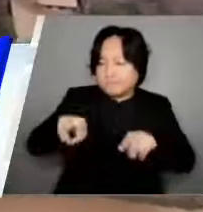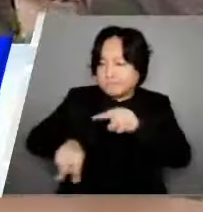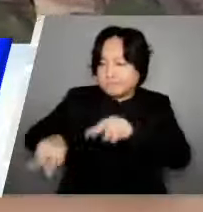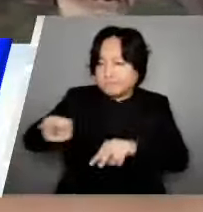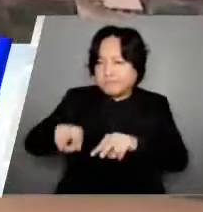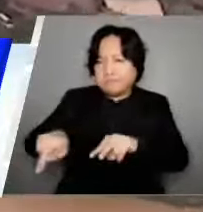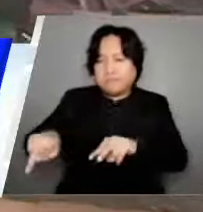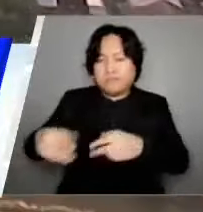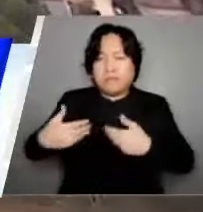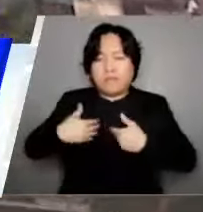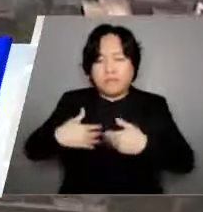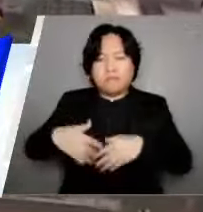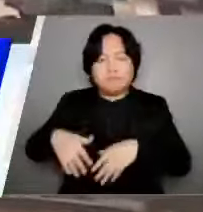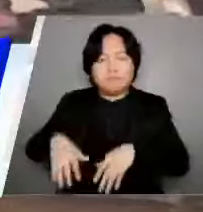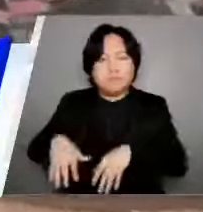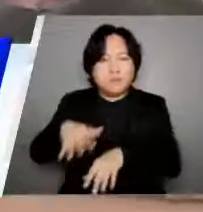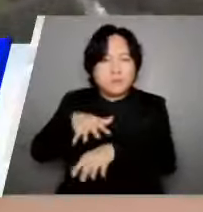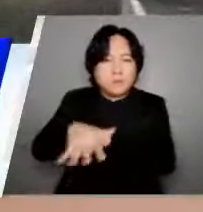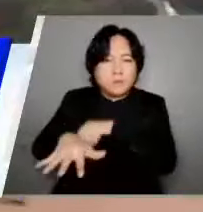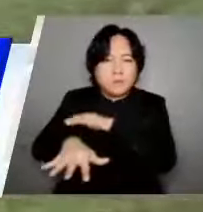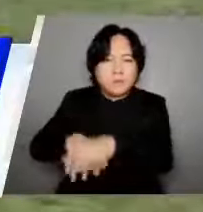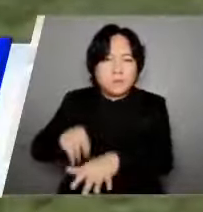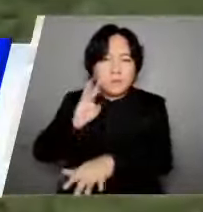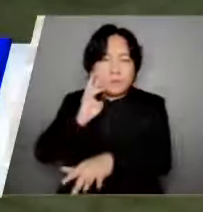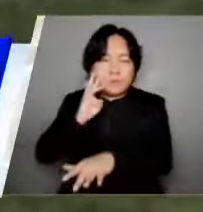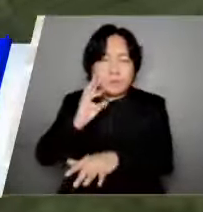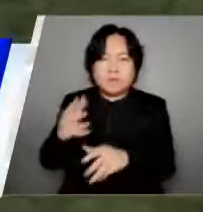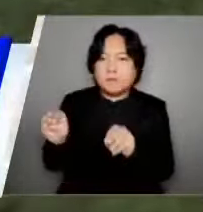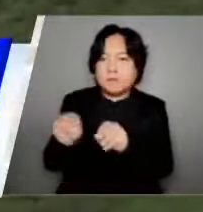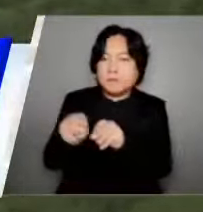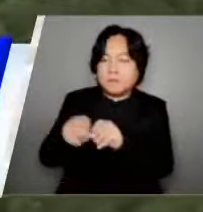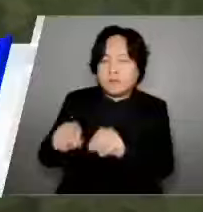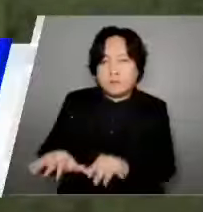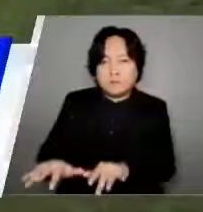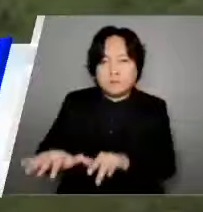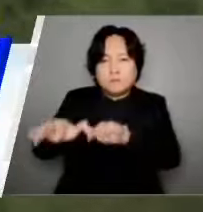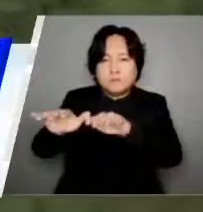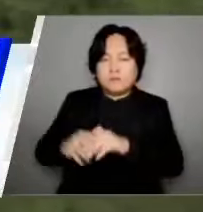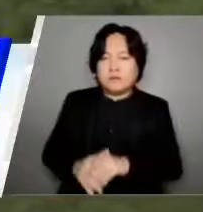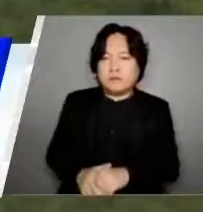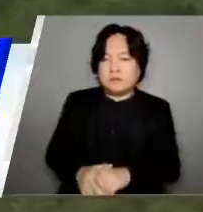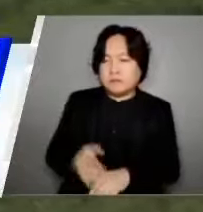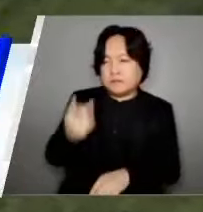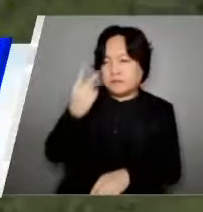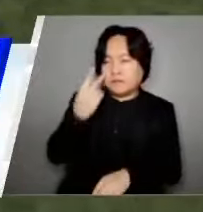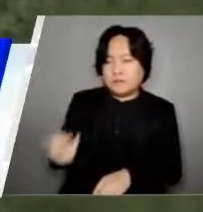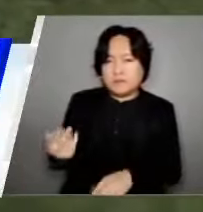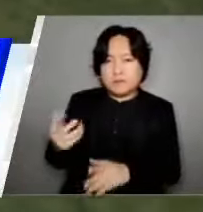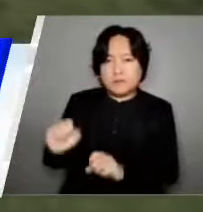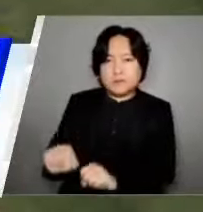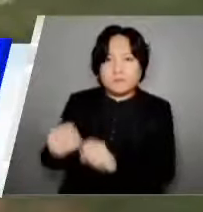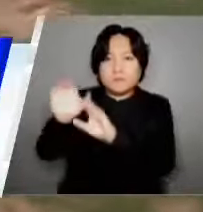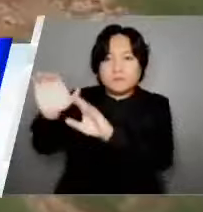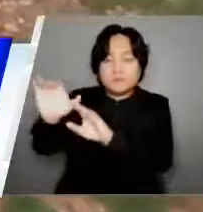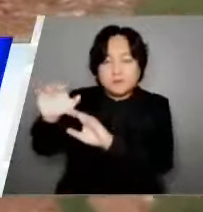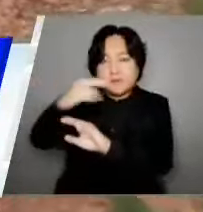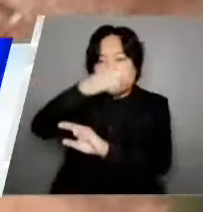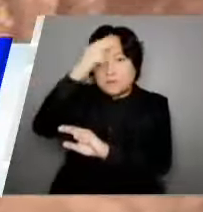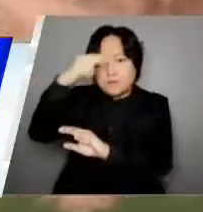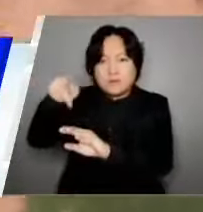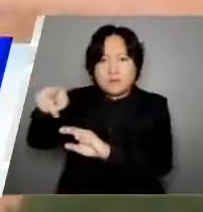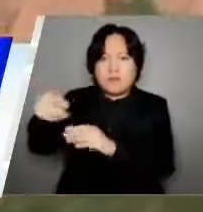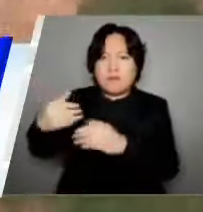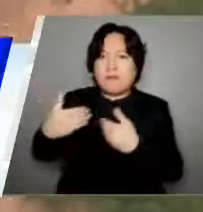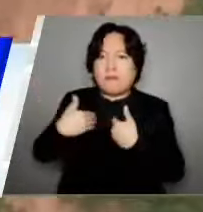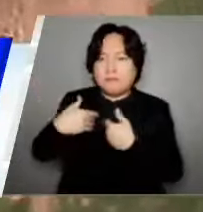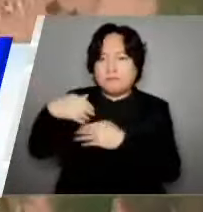agos at mataas pa ring antas ng Marikina River. Nakita rin ng Pangulo ang mga kalbong bahagi ng kabundukan ng Rizal kung saan may mga quarry o